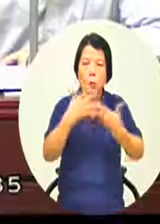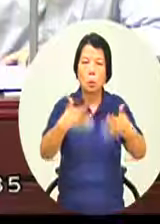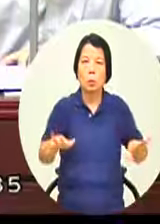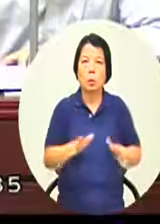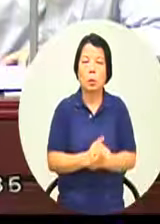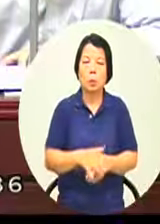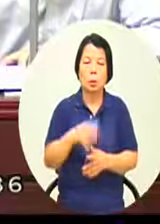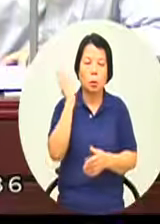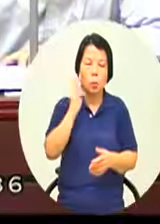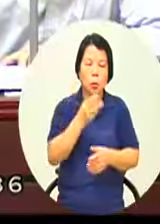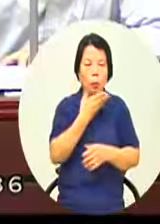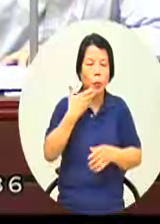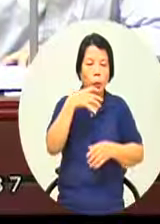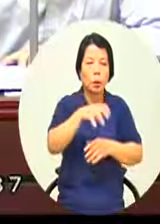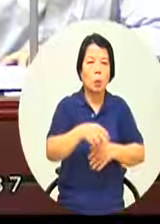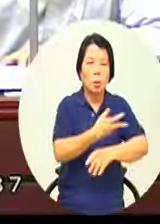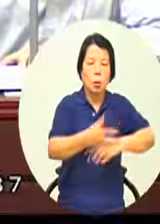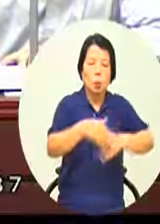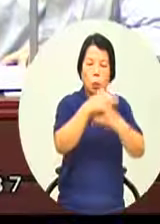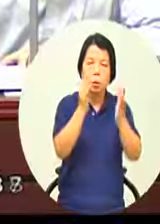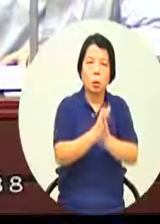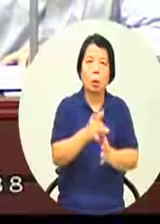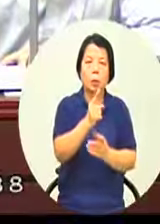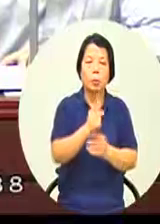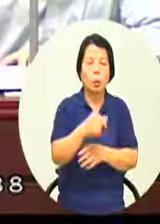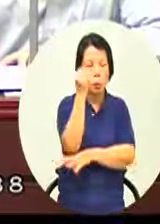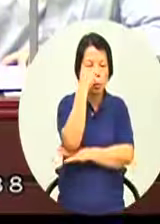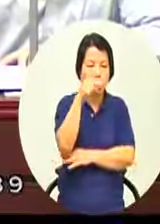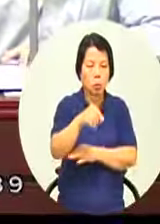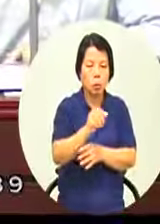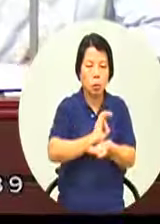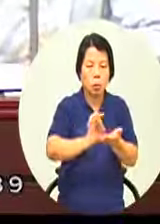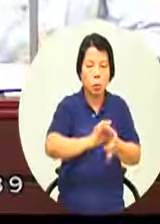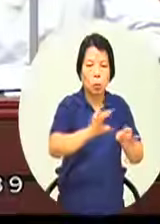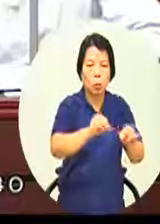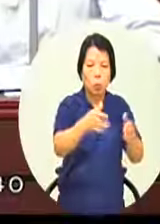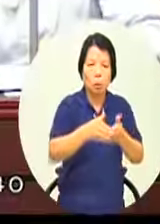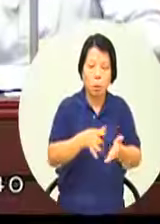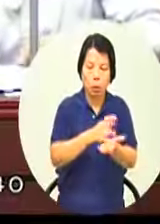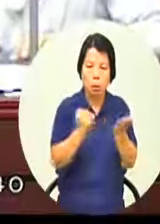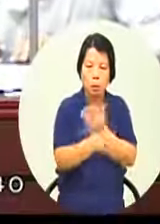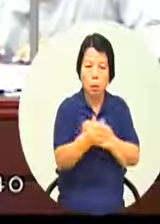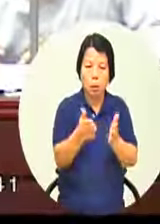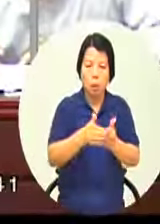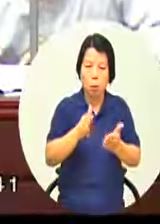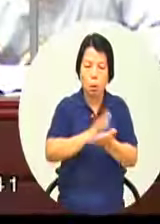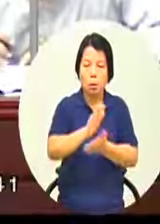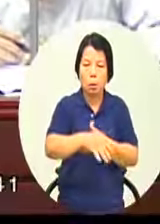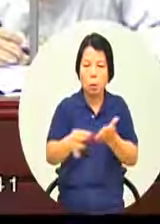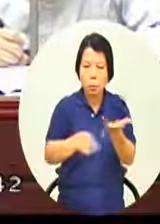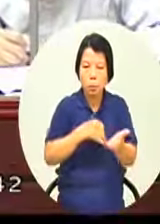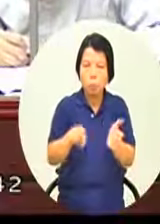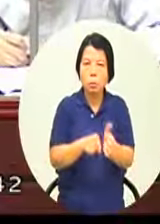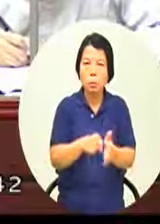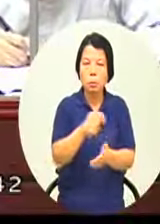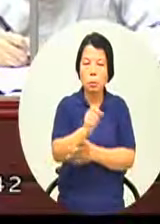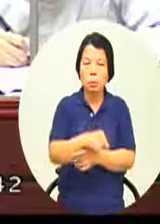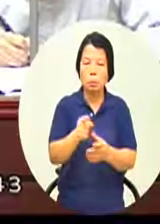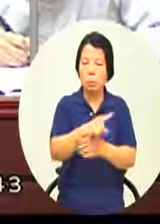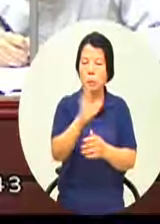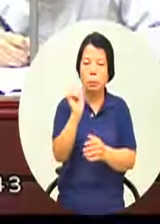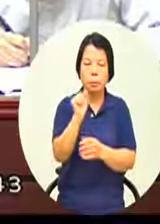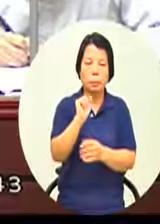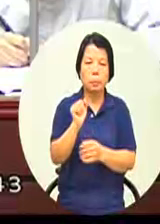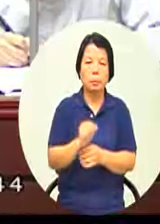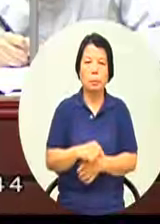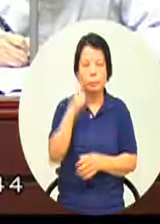这些水利沟都在住宅用地等等，它想要废郡以后它要卖土地，那它就不会同意。但是我们会朝